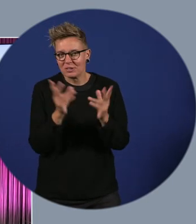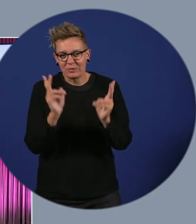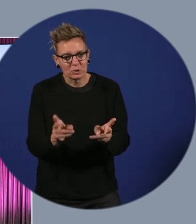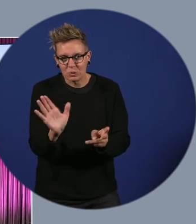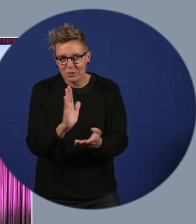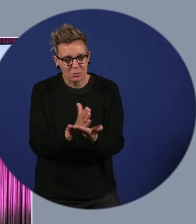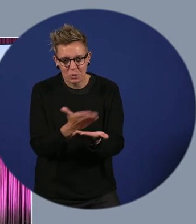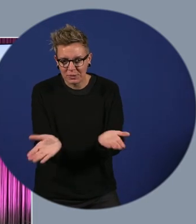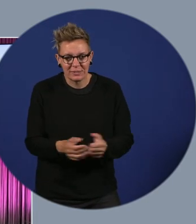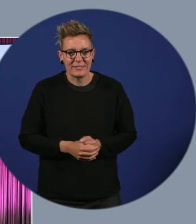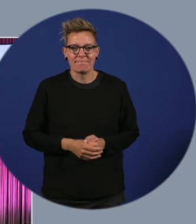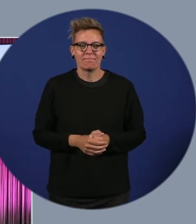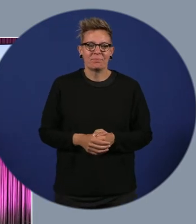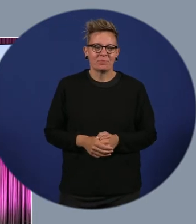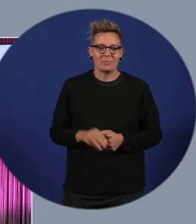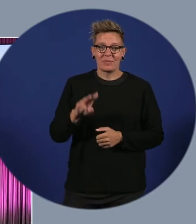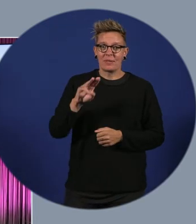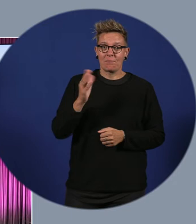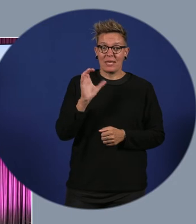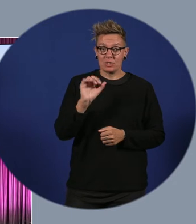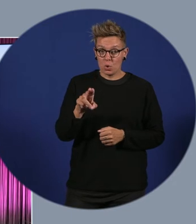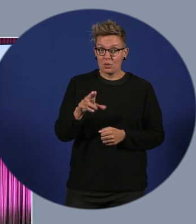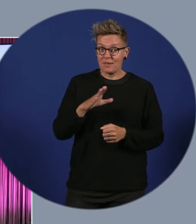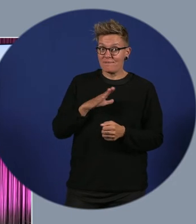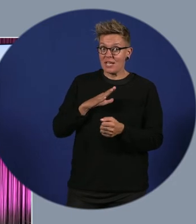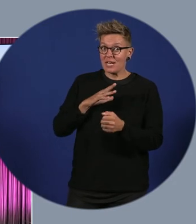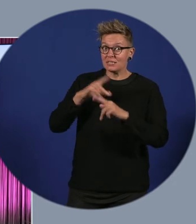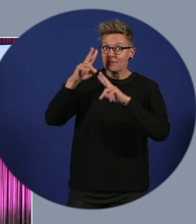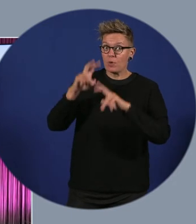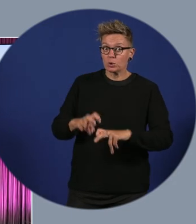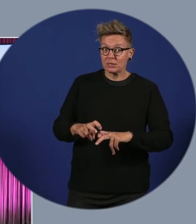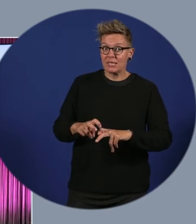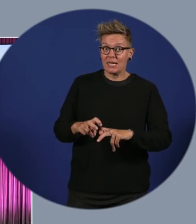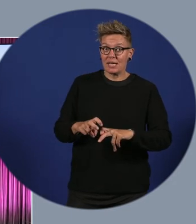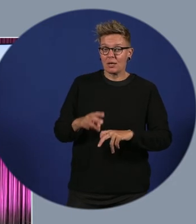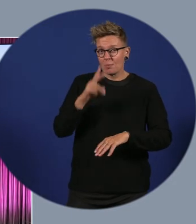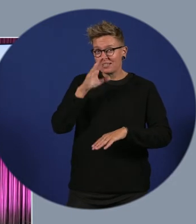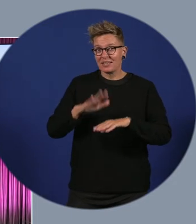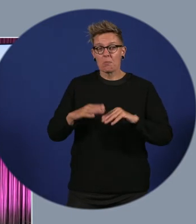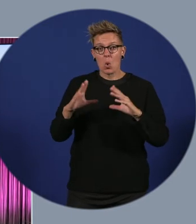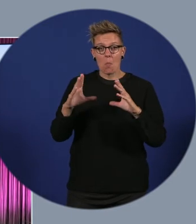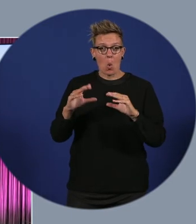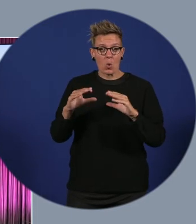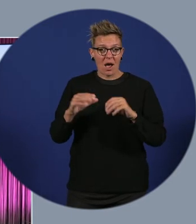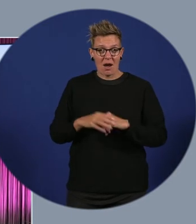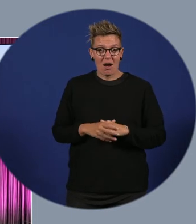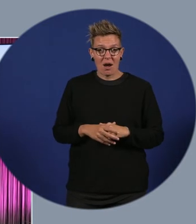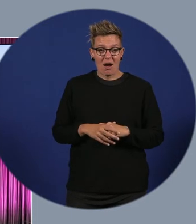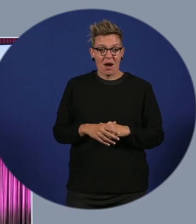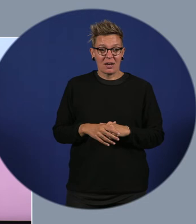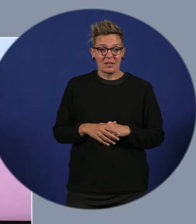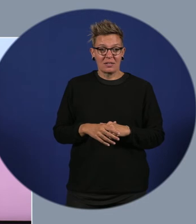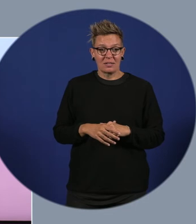Nej, verkligen inte. Får jag säga att det finns forskning på det? Absolut, som inte skiljer just när man pratar mognad, så finns det ingenting som tyder